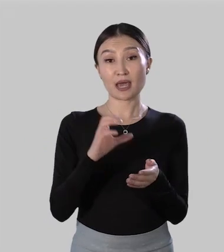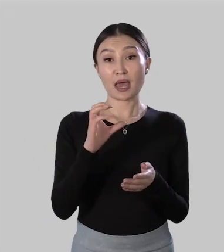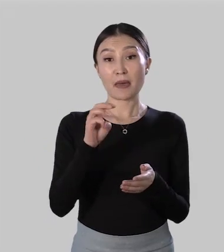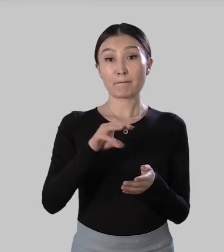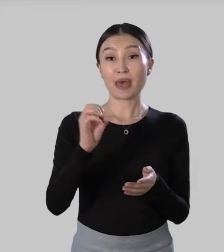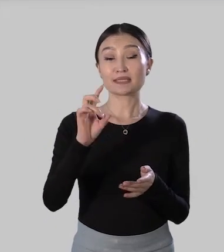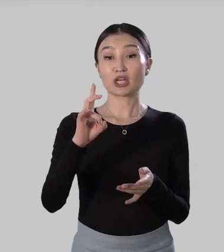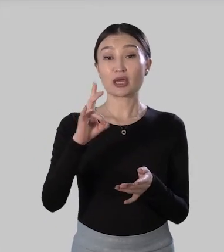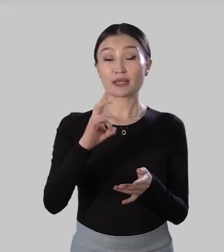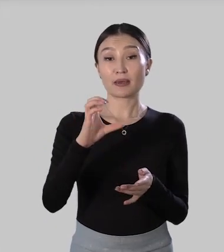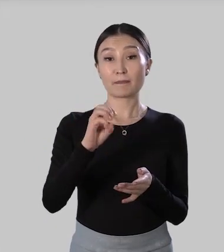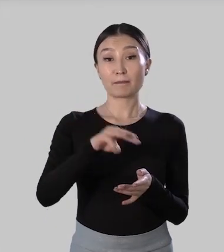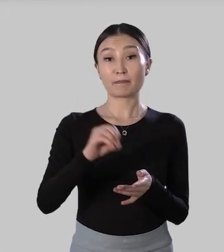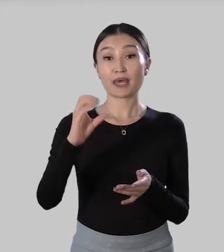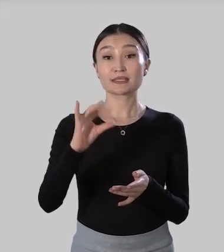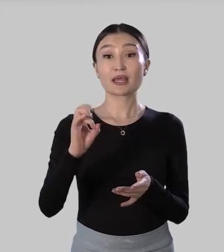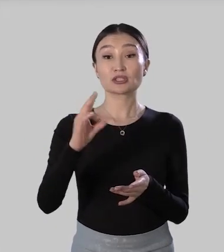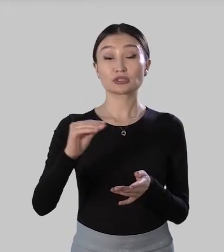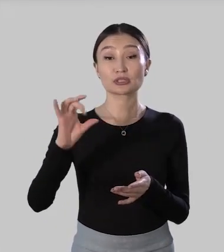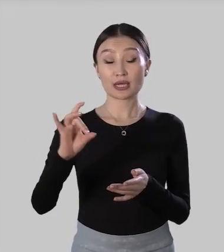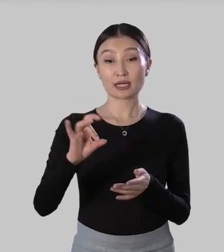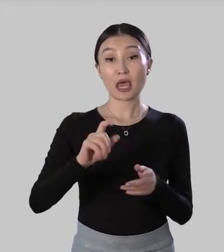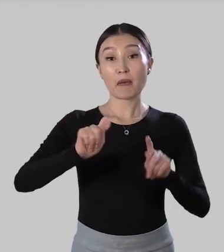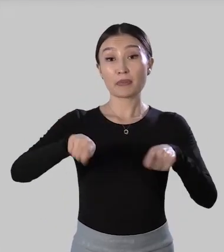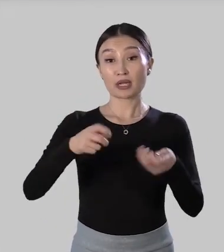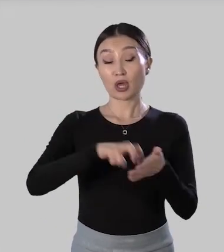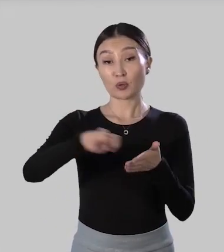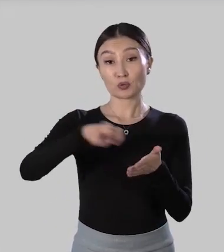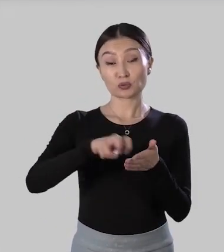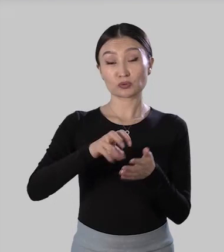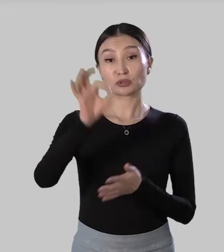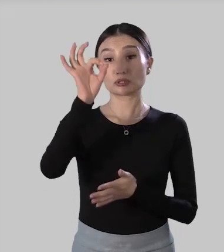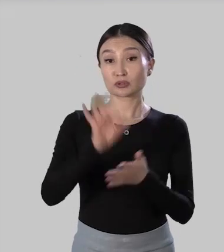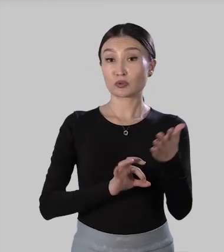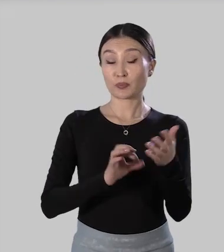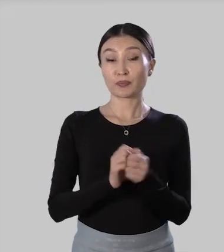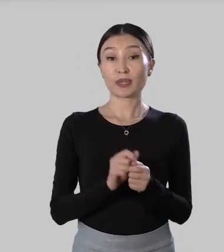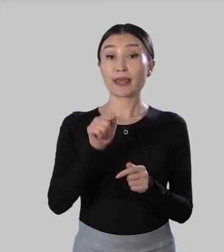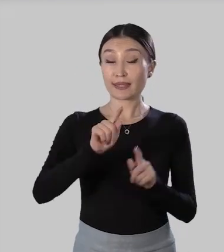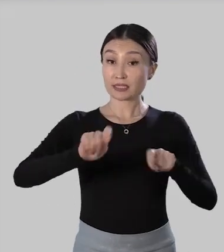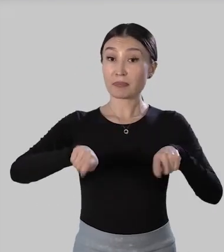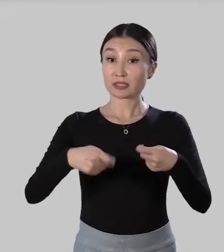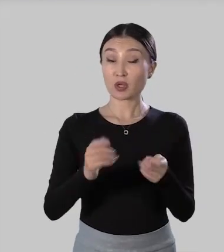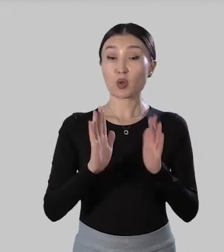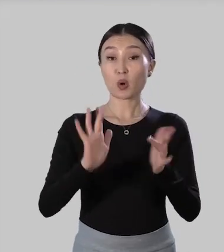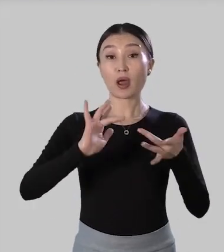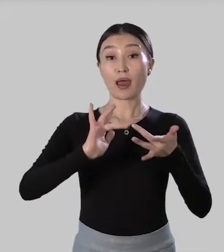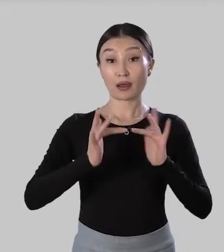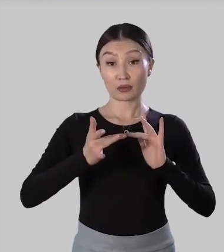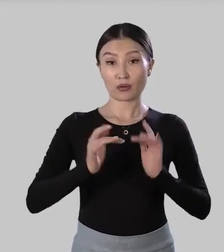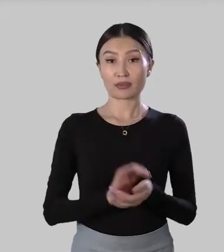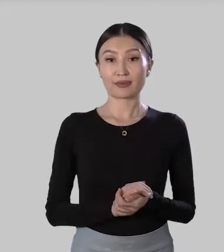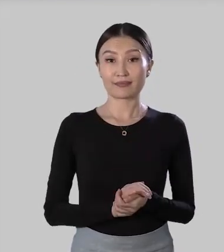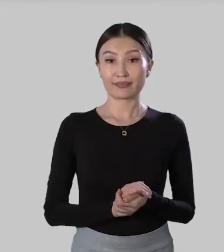мессенджеров. С огромной скоростью передаем друг другу сообщения. Те же послания, только